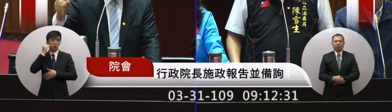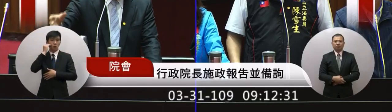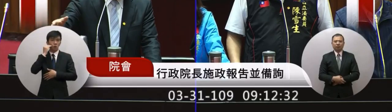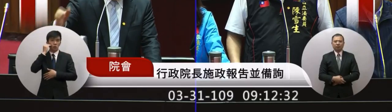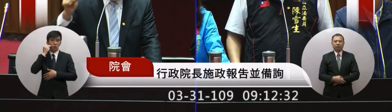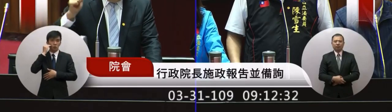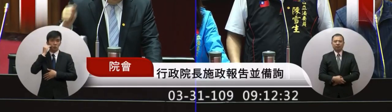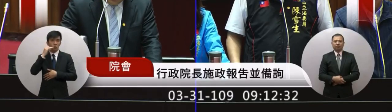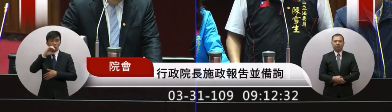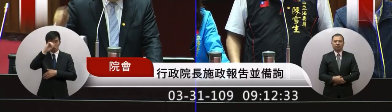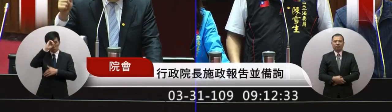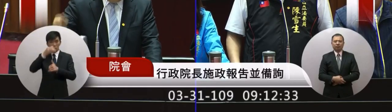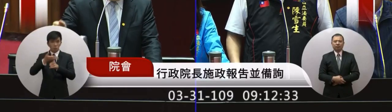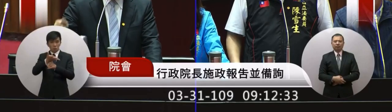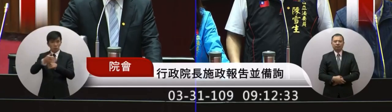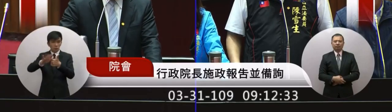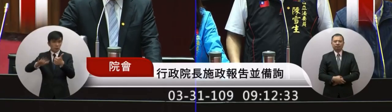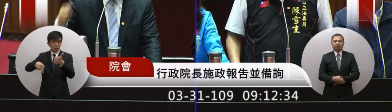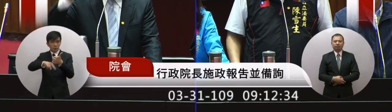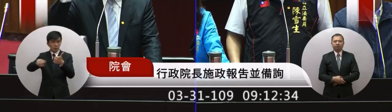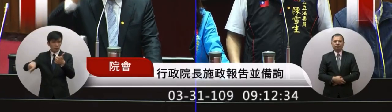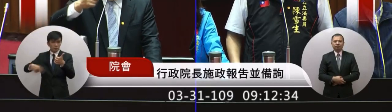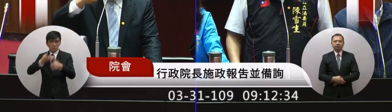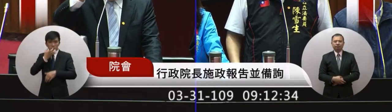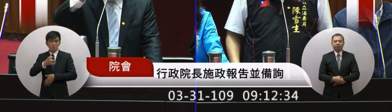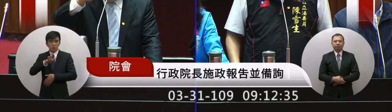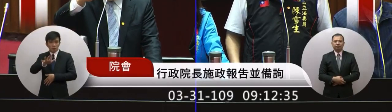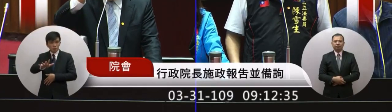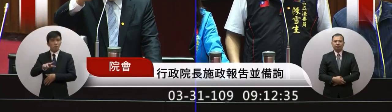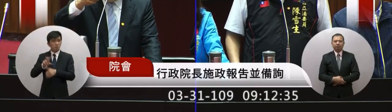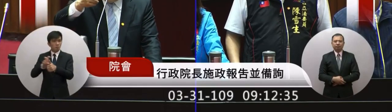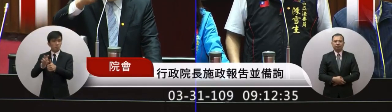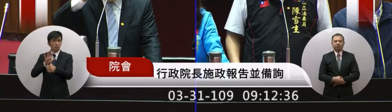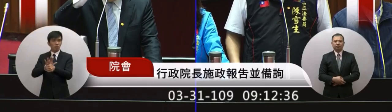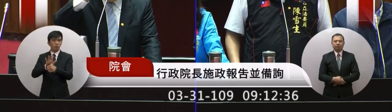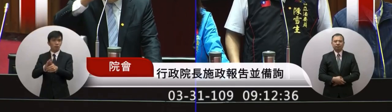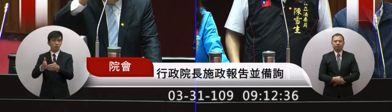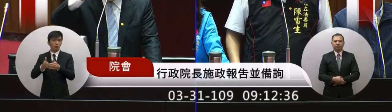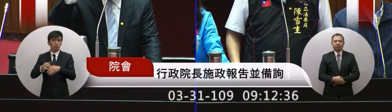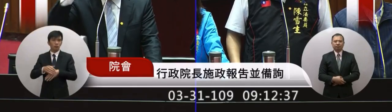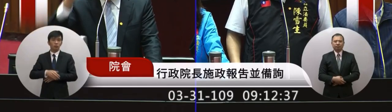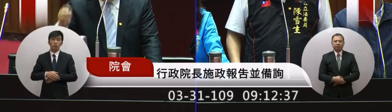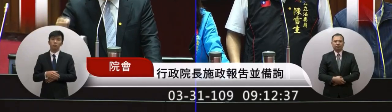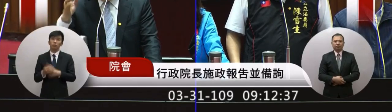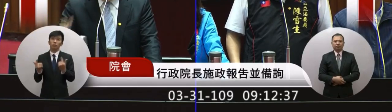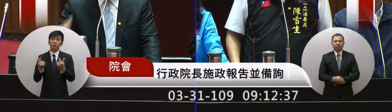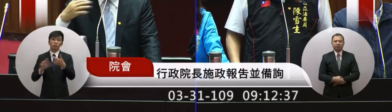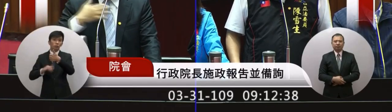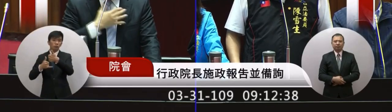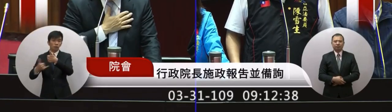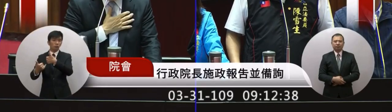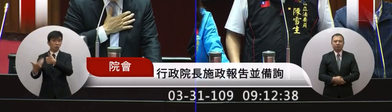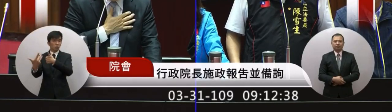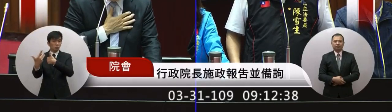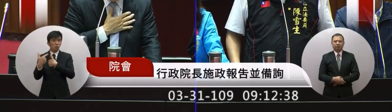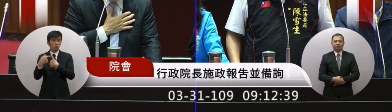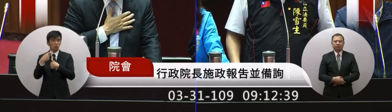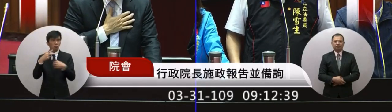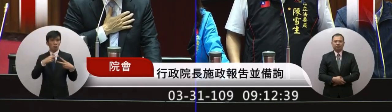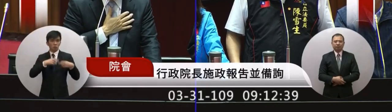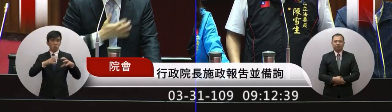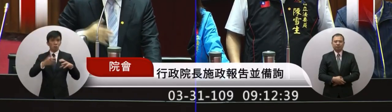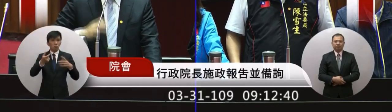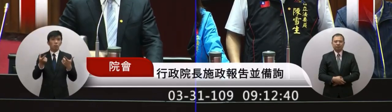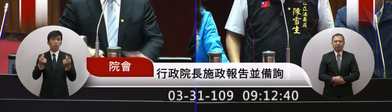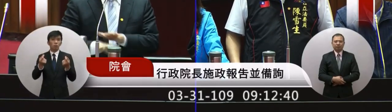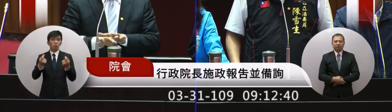加给特别的照顾。那委员所提的这个，总统讲的这个，也正符合行政院